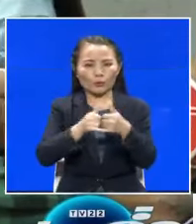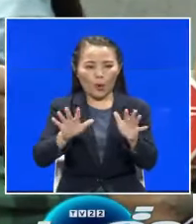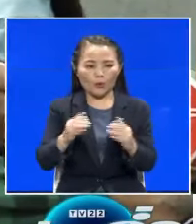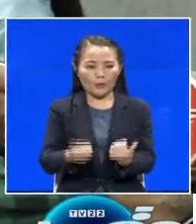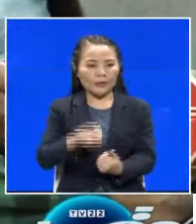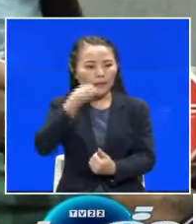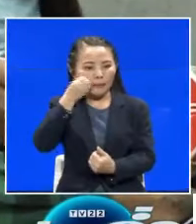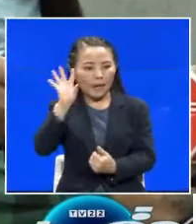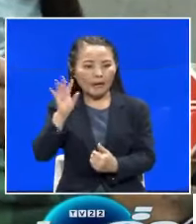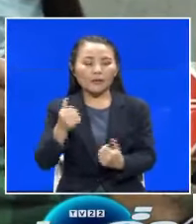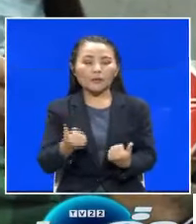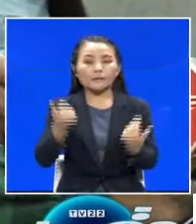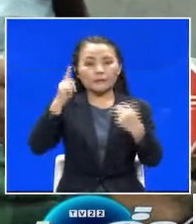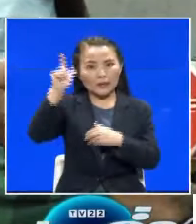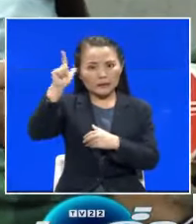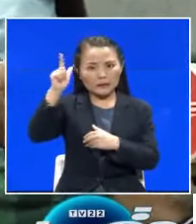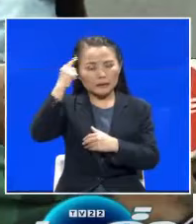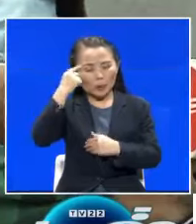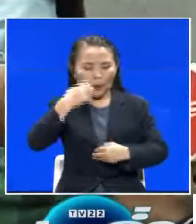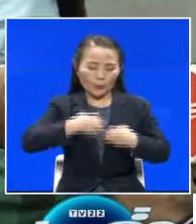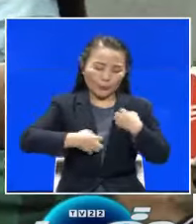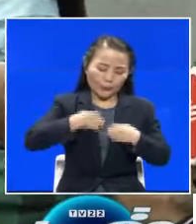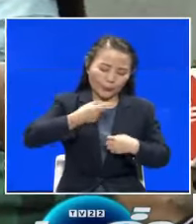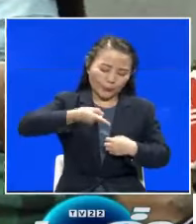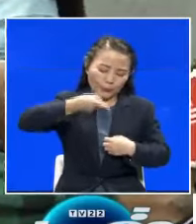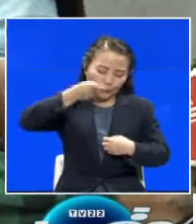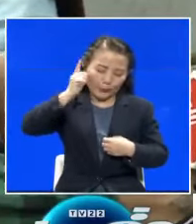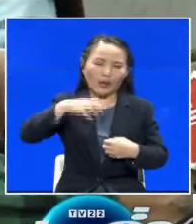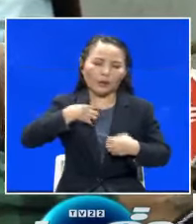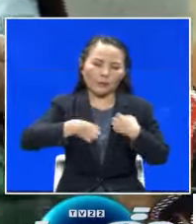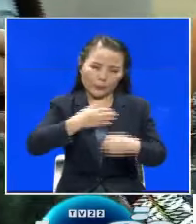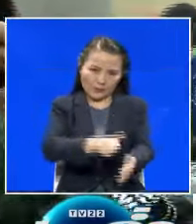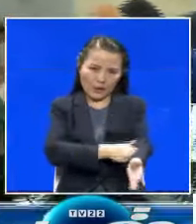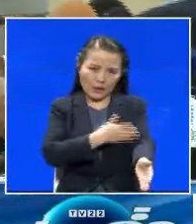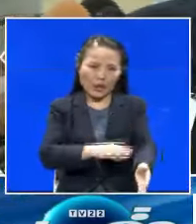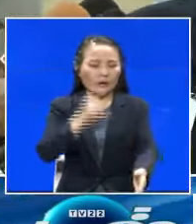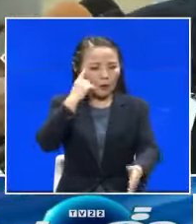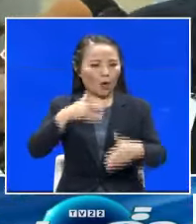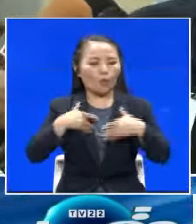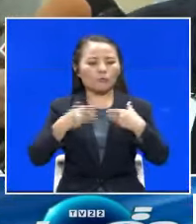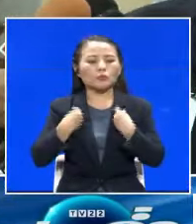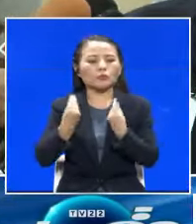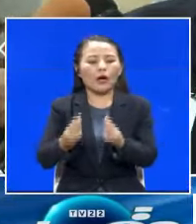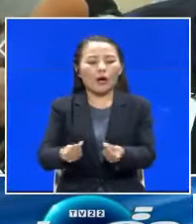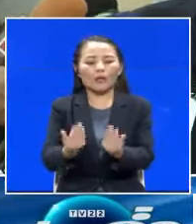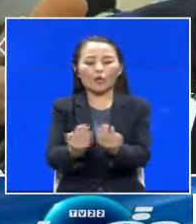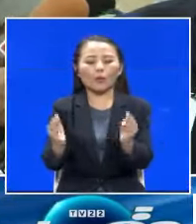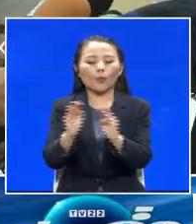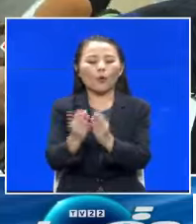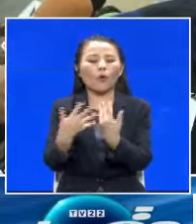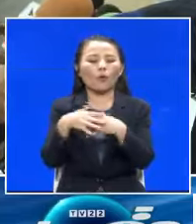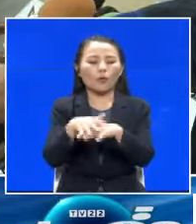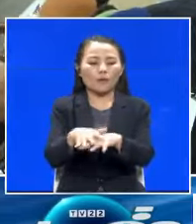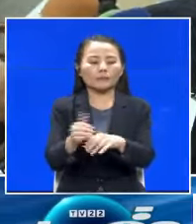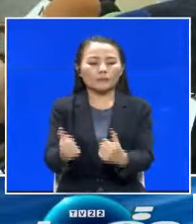นี้ท่านอดีตนายกมีความทุกข์มานานและมีสิทธิ์ที่จะได้รับกับความสุขและอยู่กับครอบครัวซึ่งผู้สนับสนุนพ